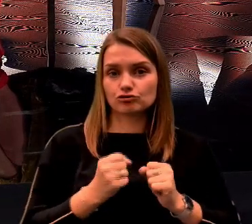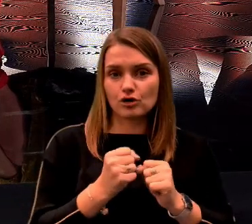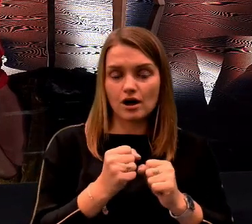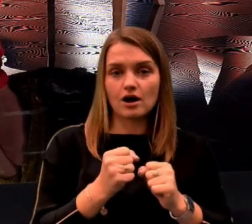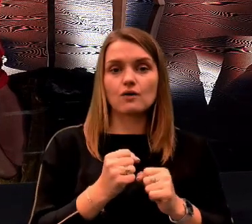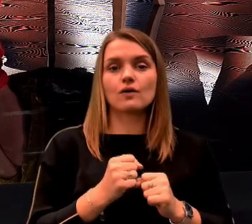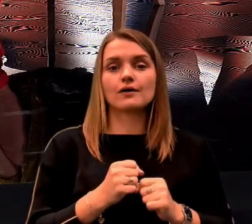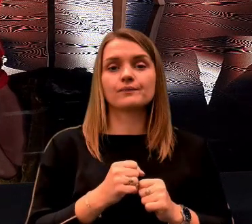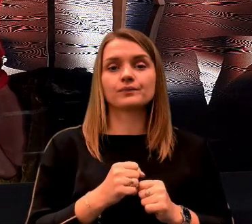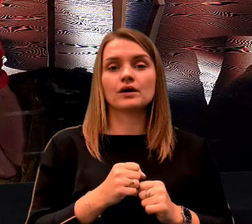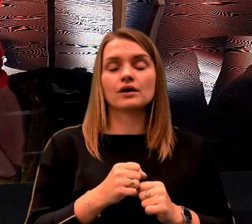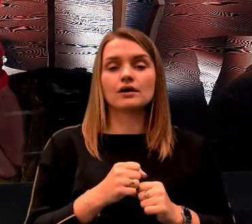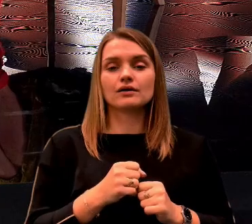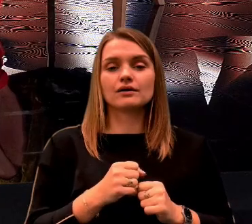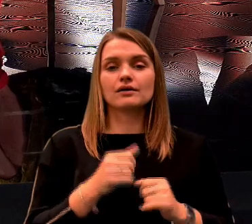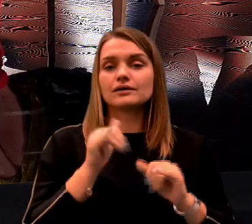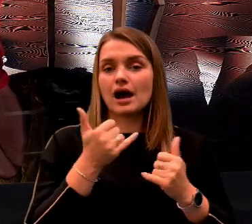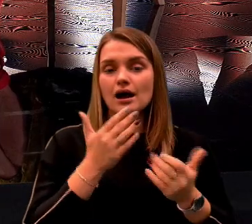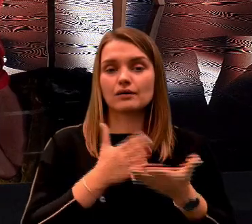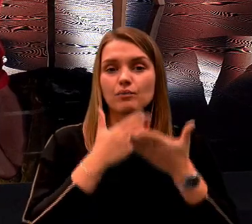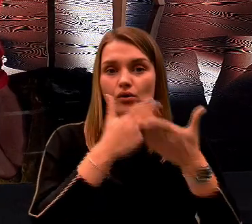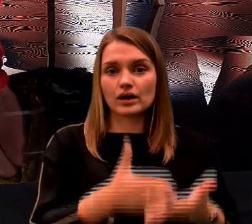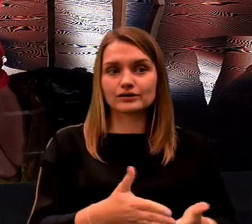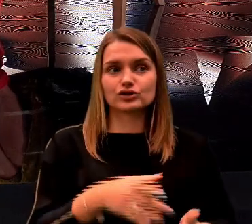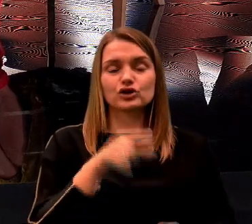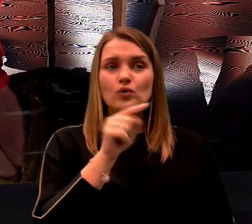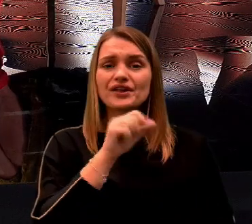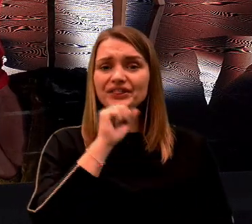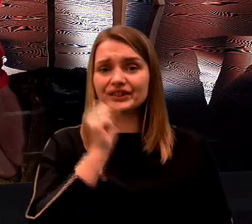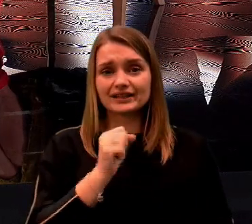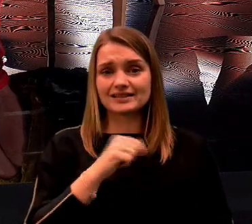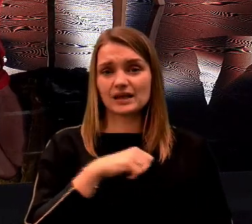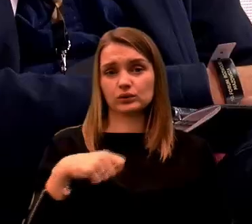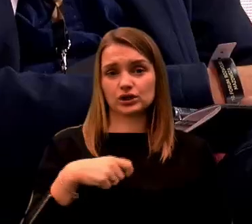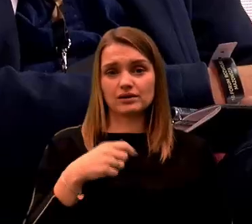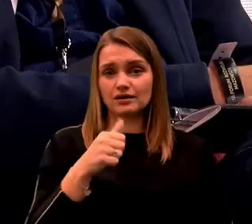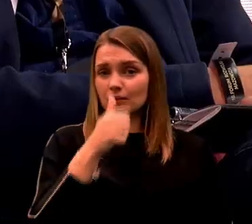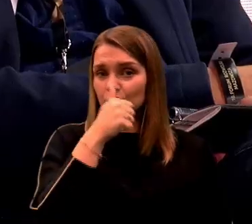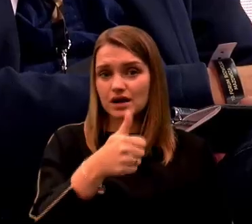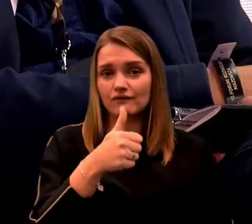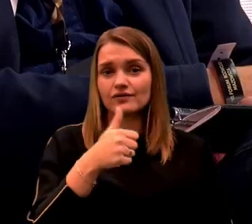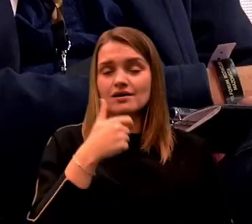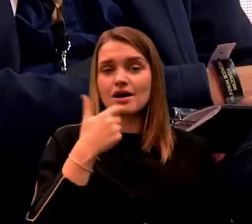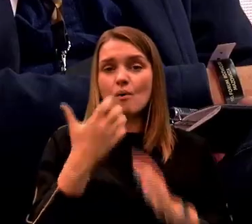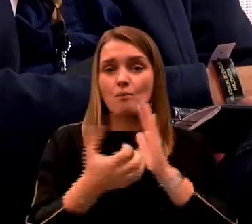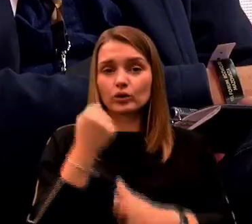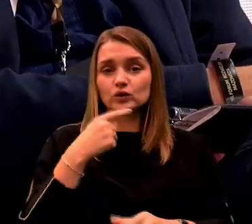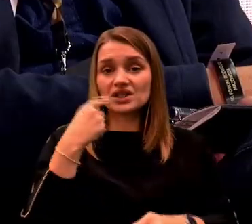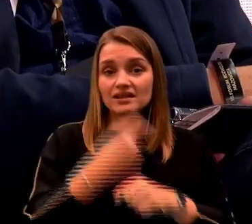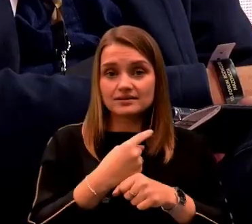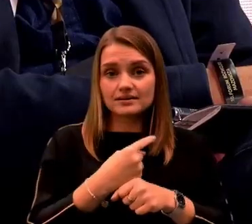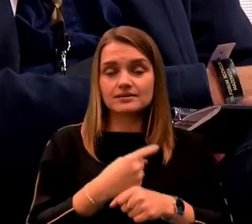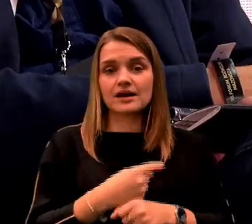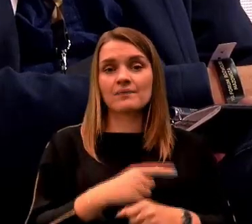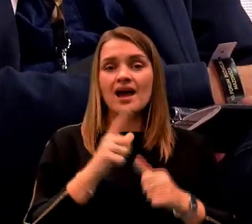nazywa wyuczoną bezradnością. Oni nigdy nie będą w stanie podjąć samodzielnie decyzji. Ale znowu, podejmowanie decyzji to nie